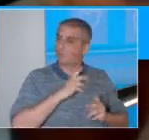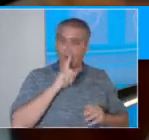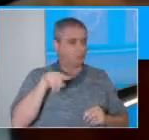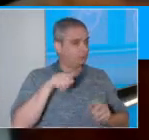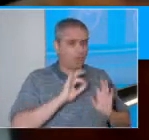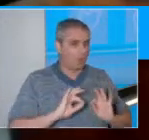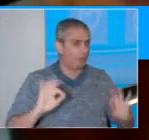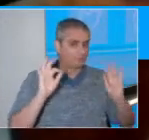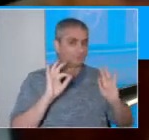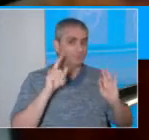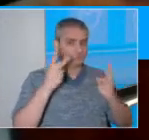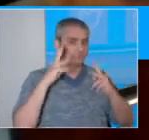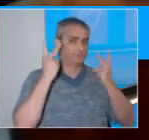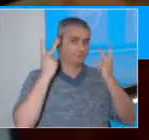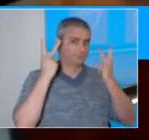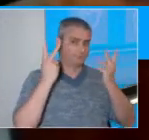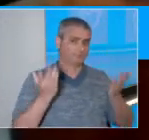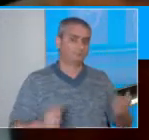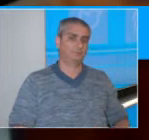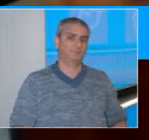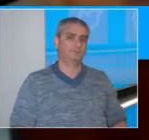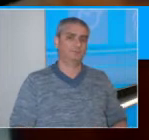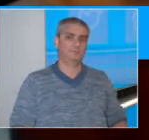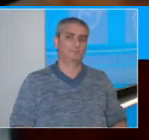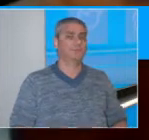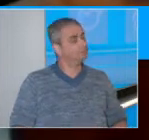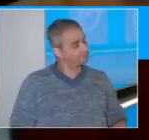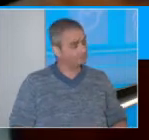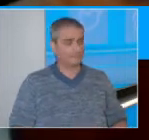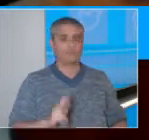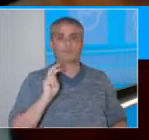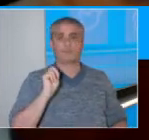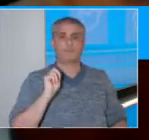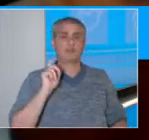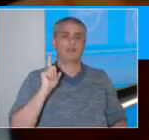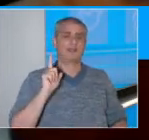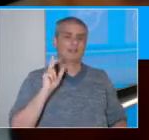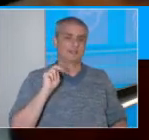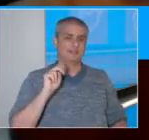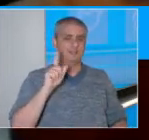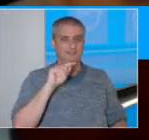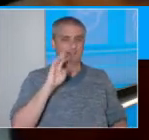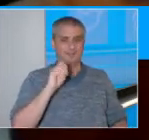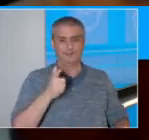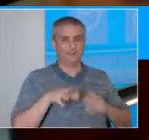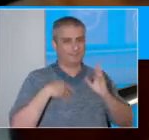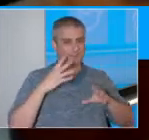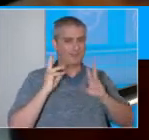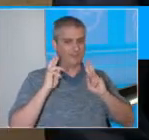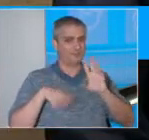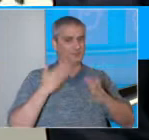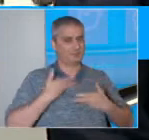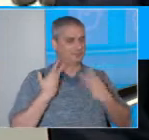שוללות, וזה הרבה יותר חשוב להגיד את זה. אוקיי, נעמה לזימי. אנחנו בהחלט מקוות שמפה יצא טוב.